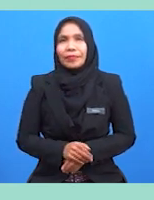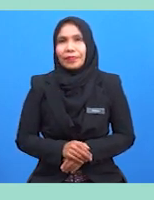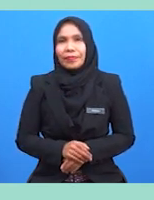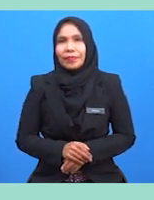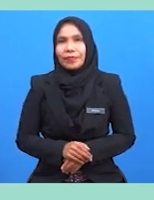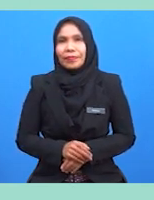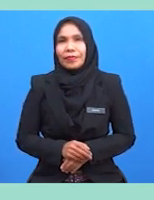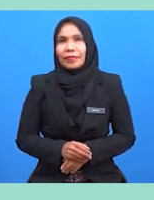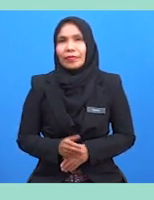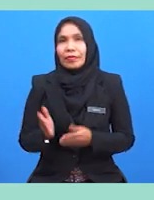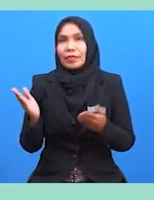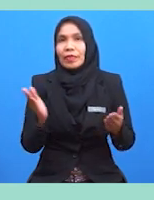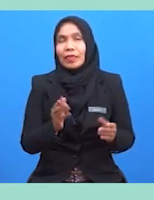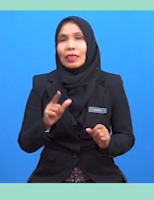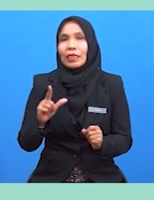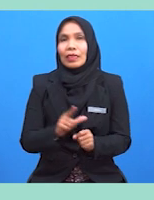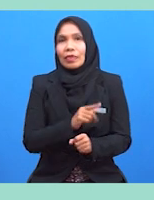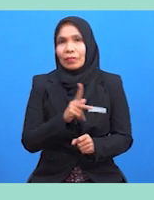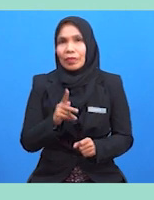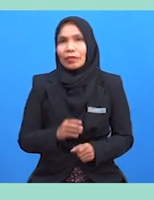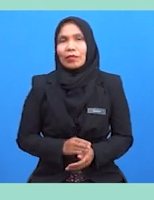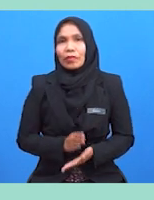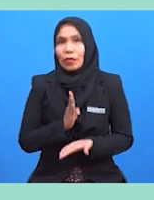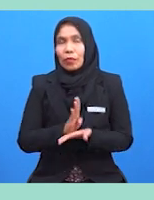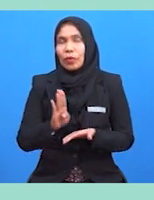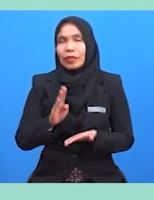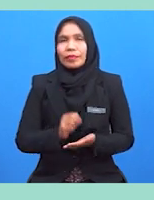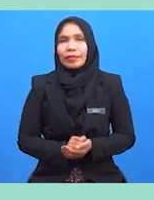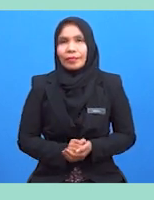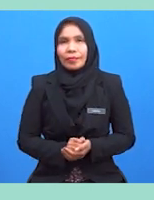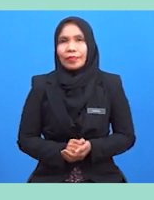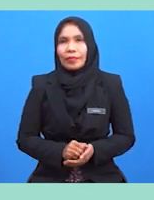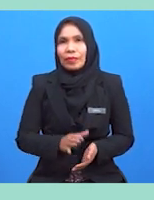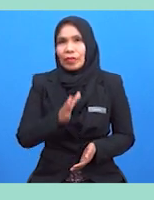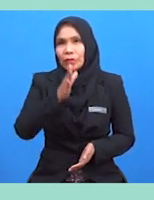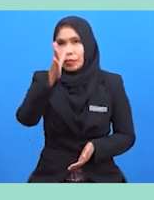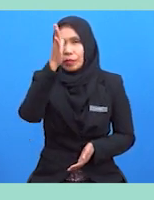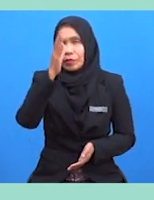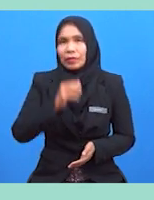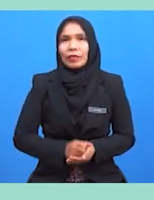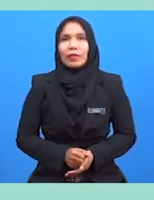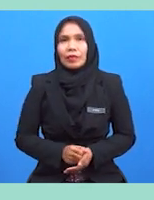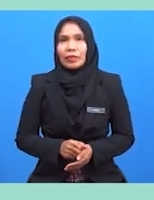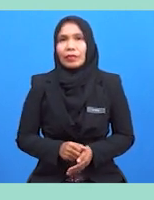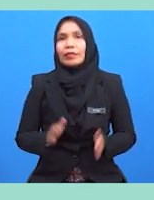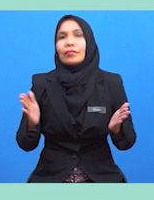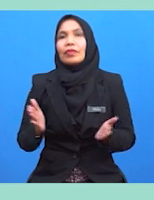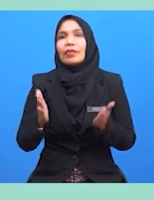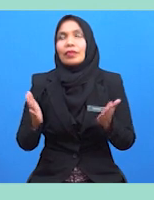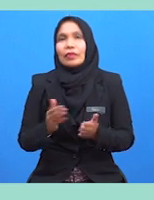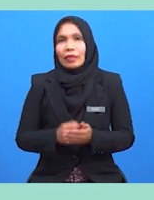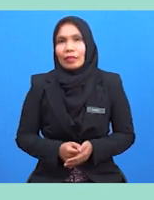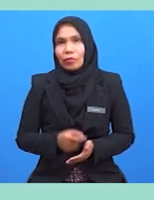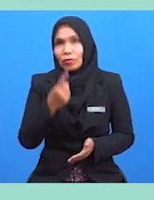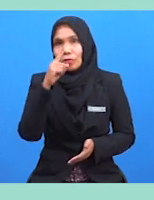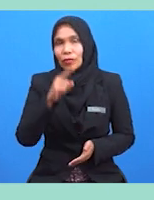Sila lengkapkan borang pendaftaran tersebut. Ibu bapa dan penonton lain juga digalakkan mendaftar